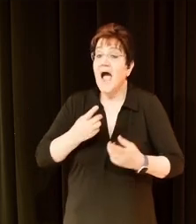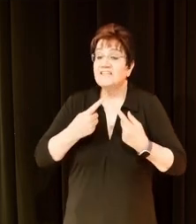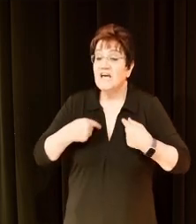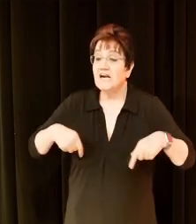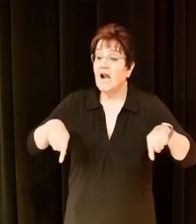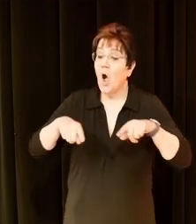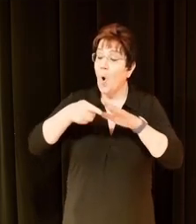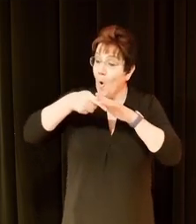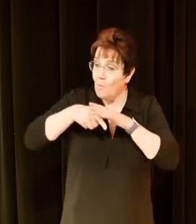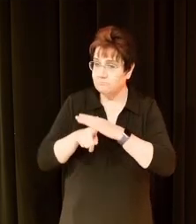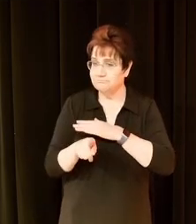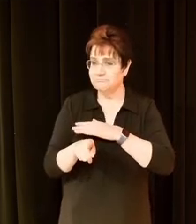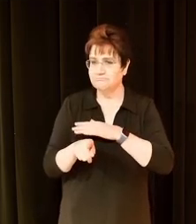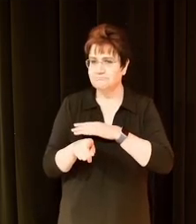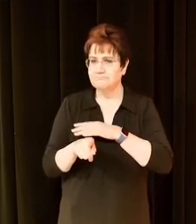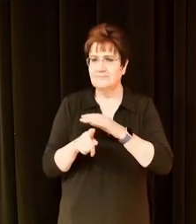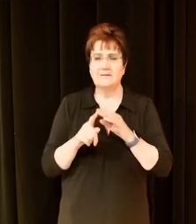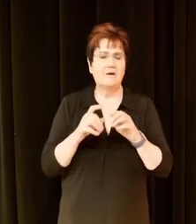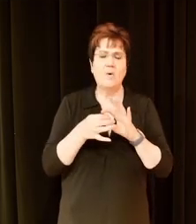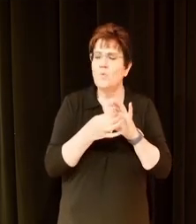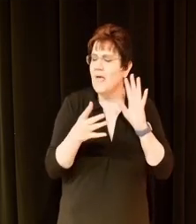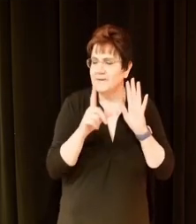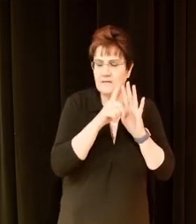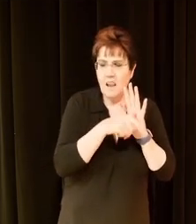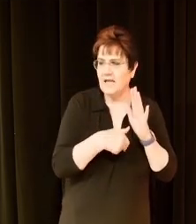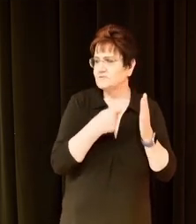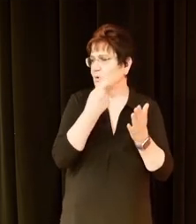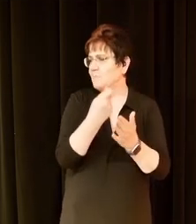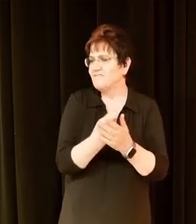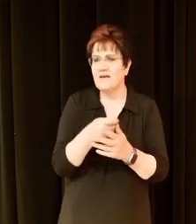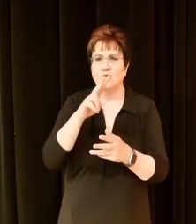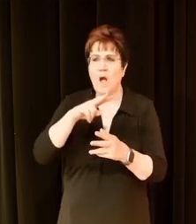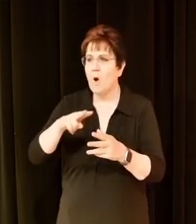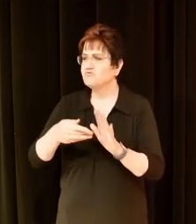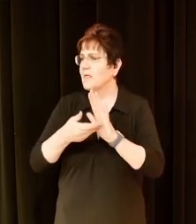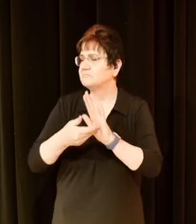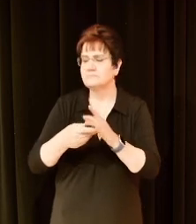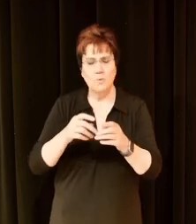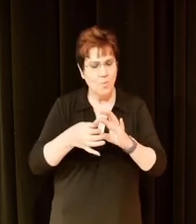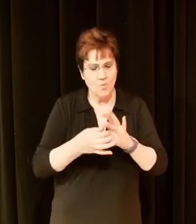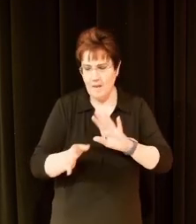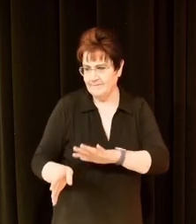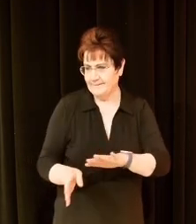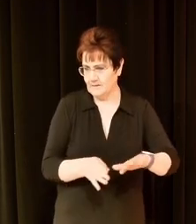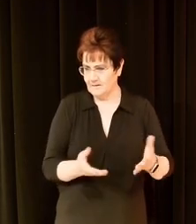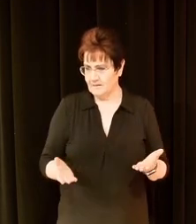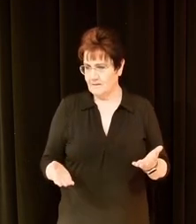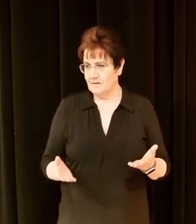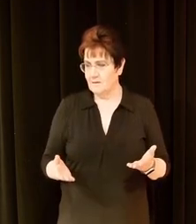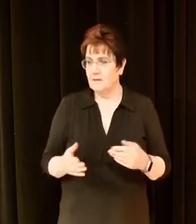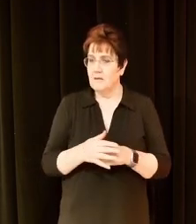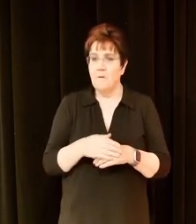mit Leistung, mit Ergebnis, mit Bewertung, mit Ausstellung oder dergleichen zu tun hat? Das heißt, meine These an der Stelle ist, wir